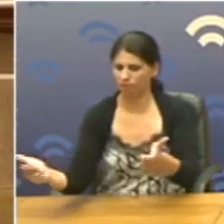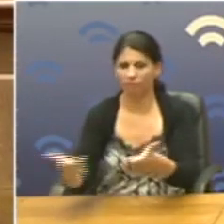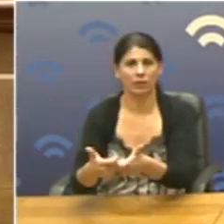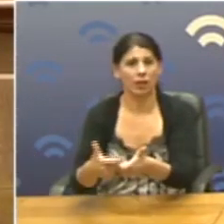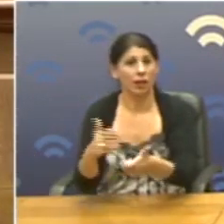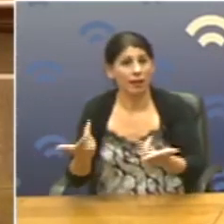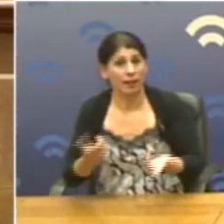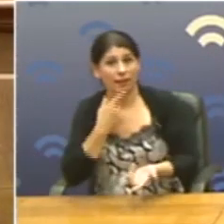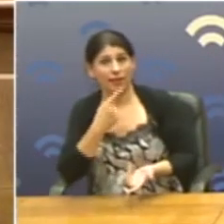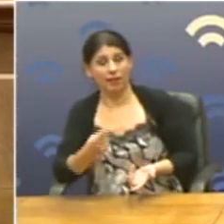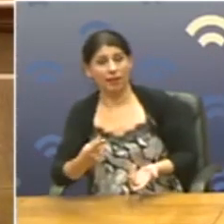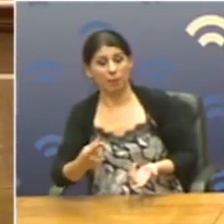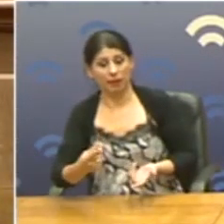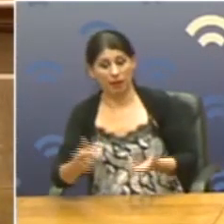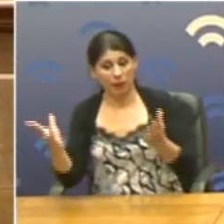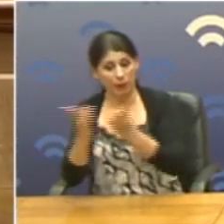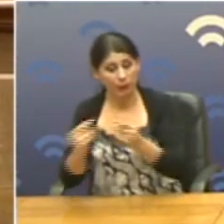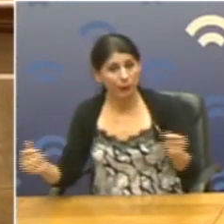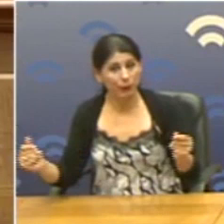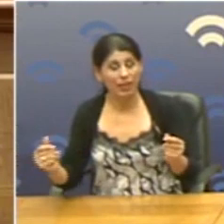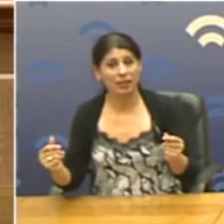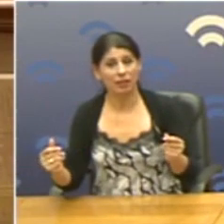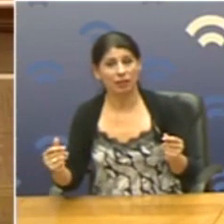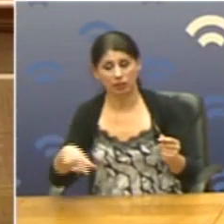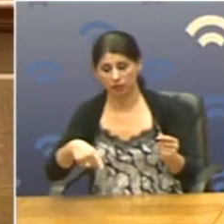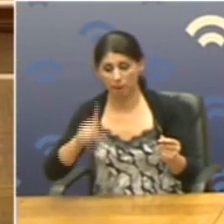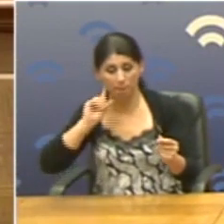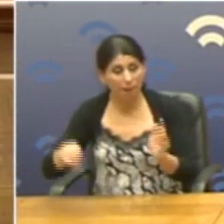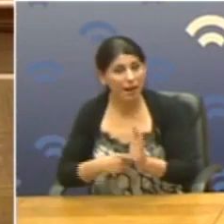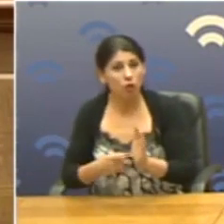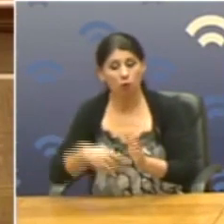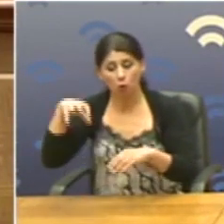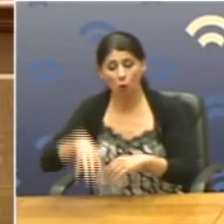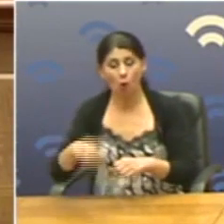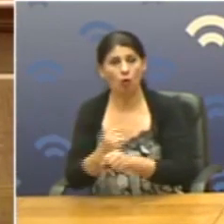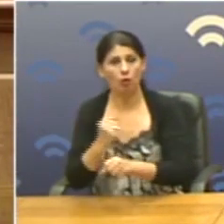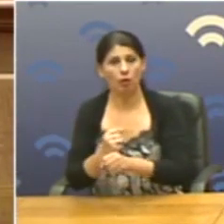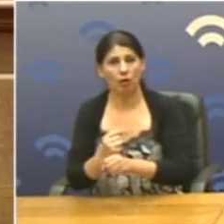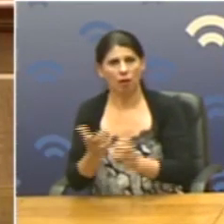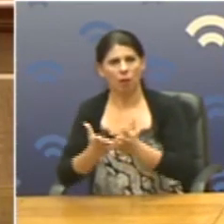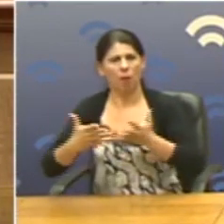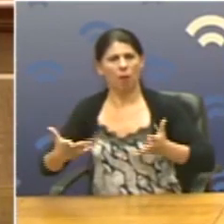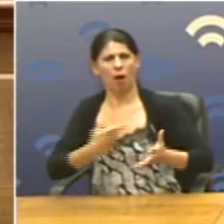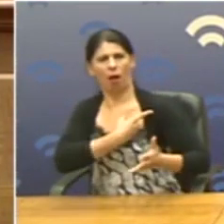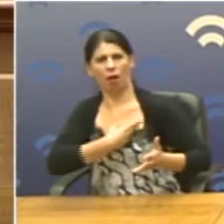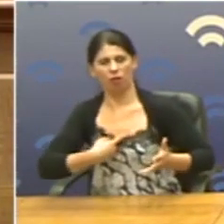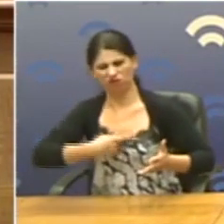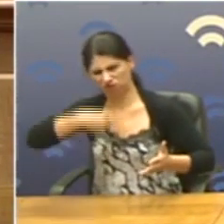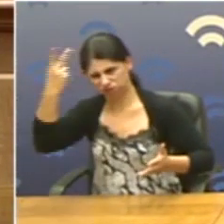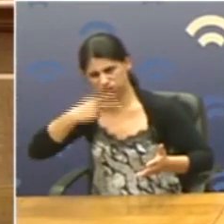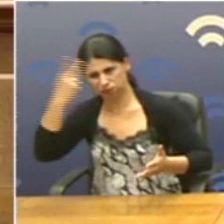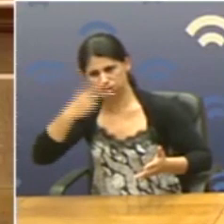σημαία σας την πάταξη της παραβατικότητας στους χώρους δουλειάς, όπου η μεγάλη εργοδοσία έχει ξεσαλώσει πραγματικά,